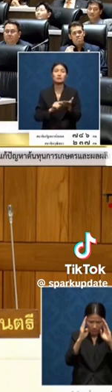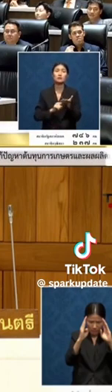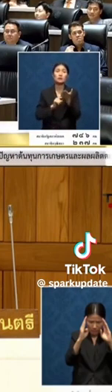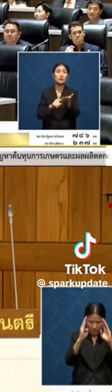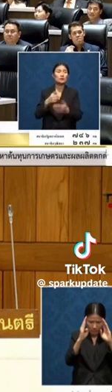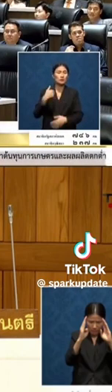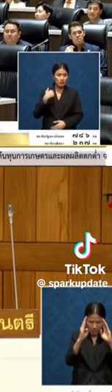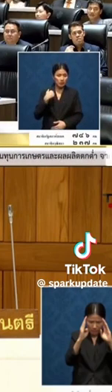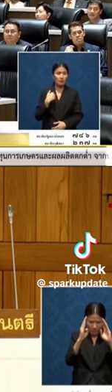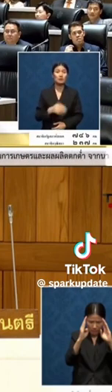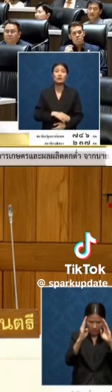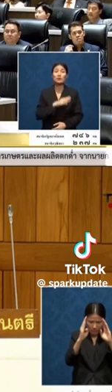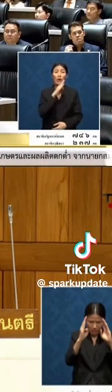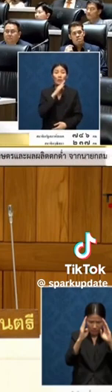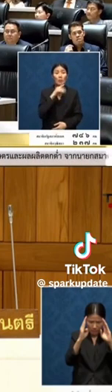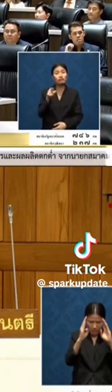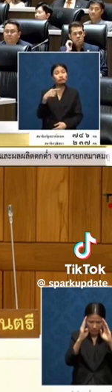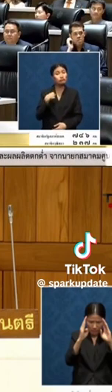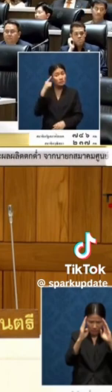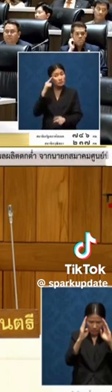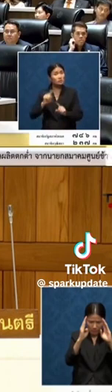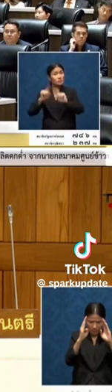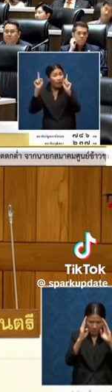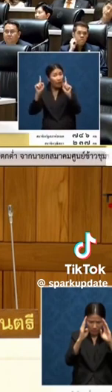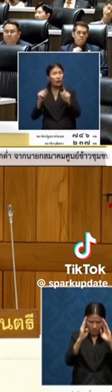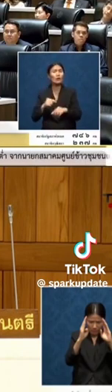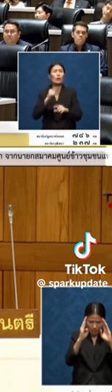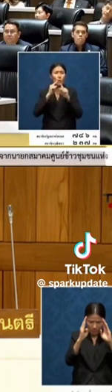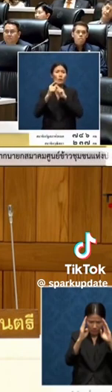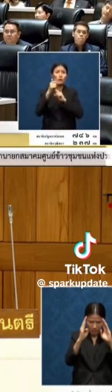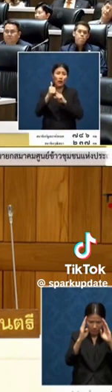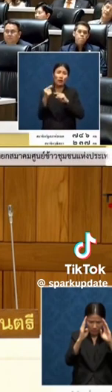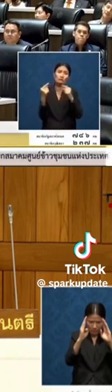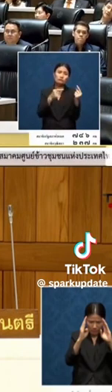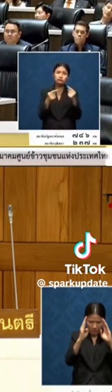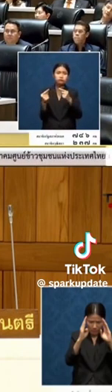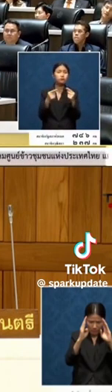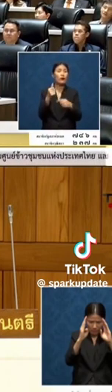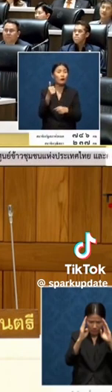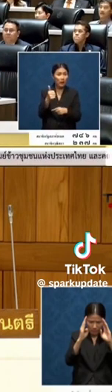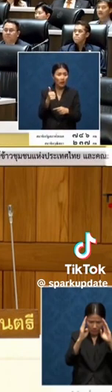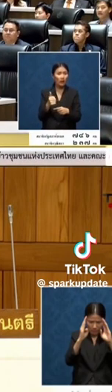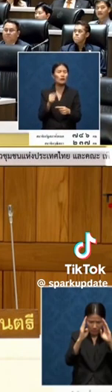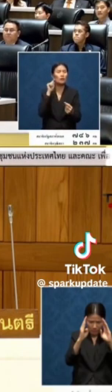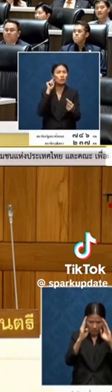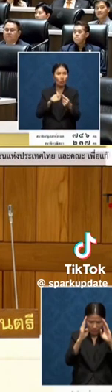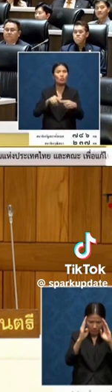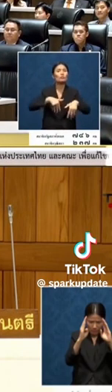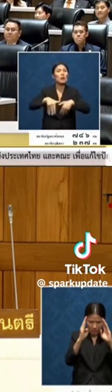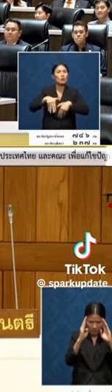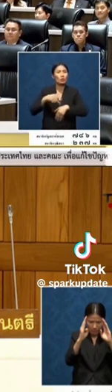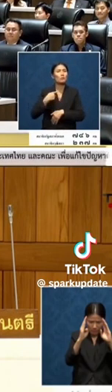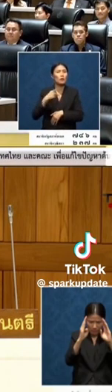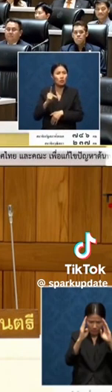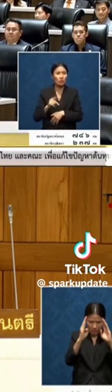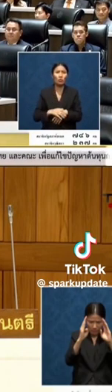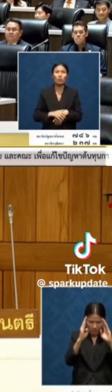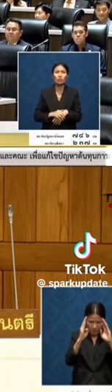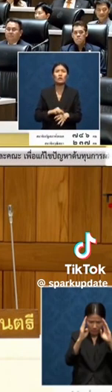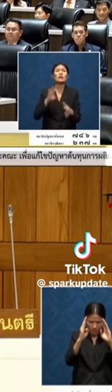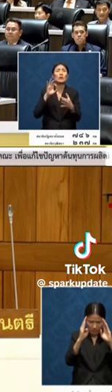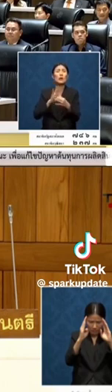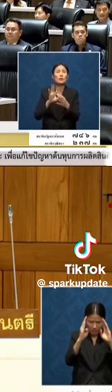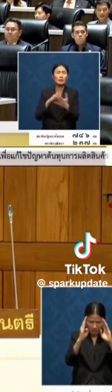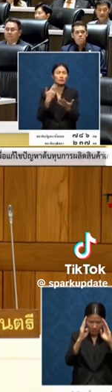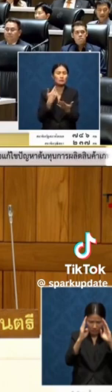ใดที่เราเห็นต่างก็ถกเถียงกันได้เสมอเพื่อประโยชน์ของส่วนรวมท่านไปคิดให้ดีก่อนคมนาคมเป็นเรื่องใหญ่ใช้งบ